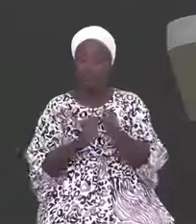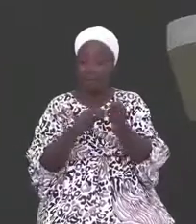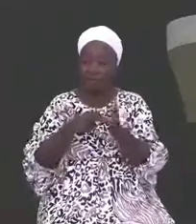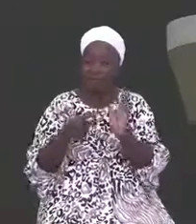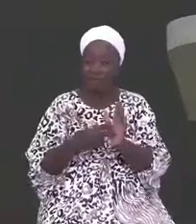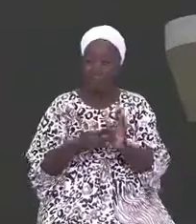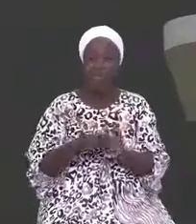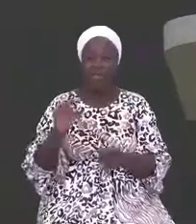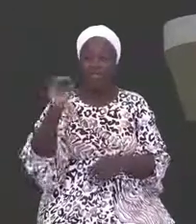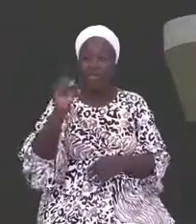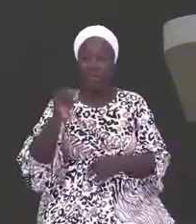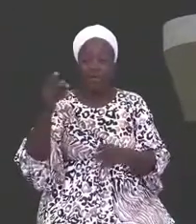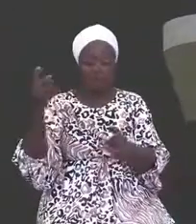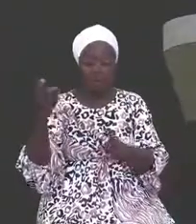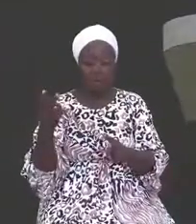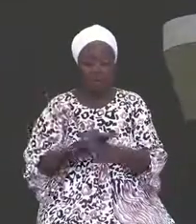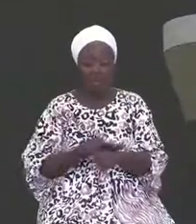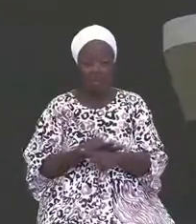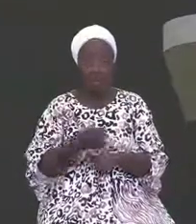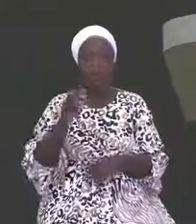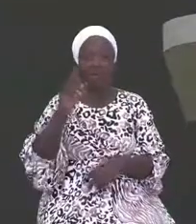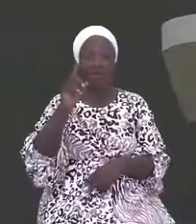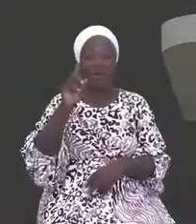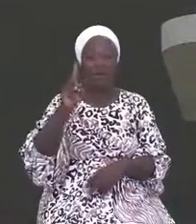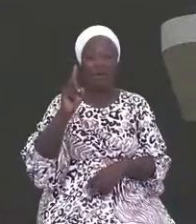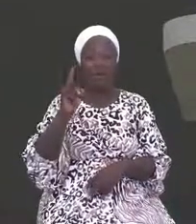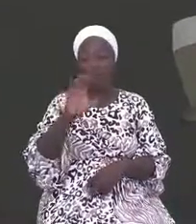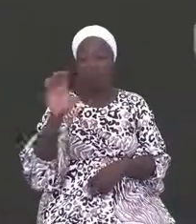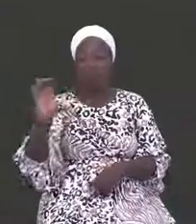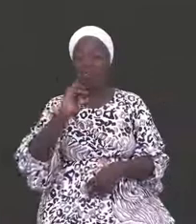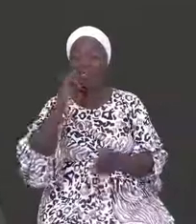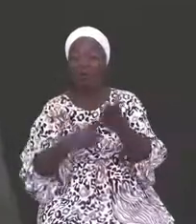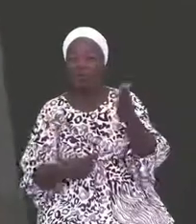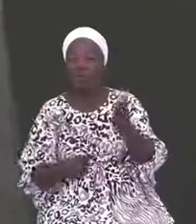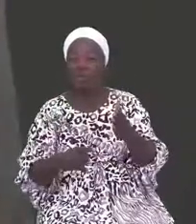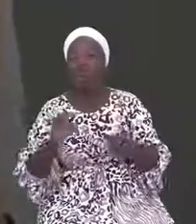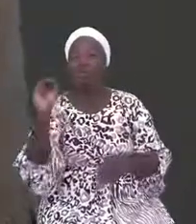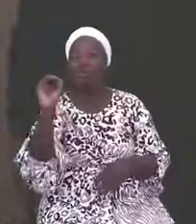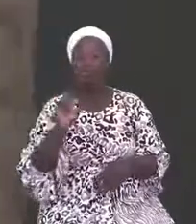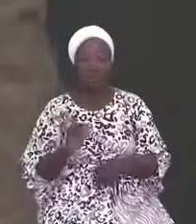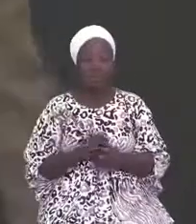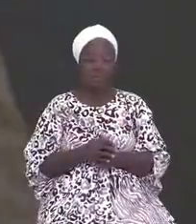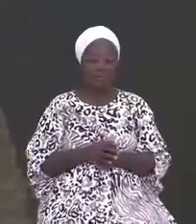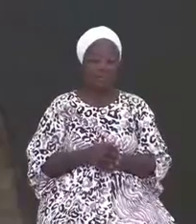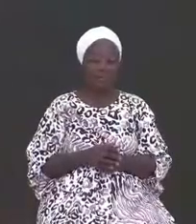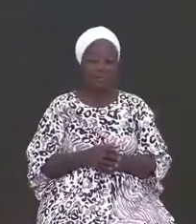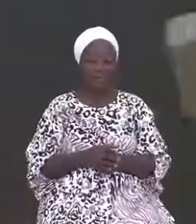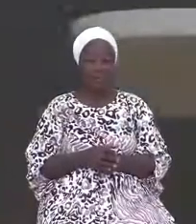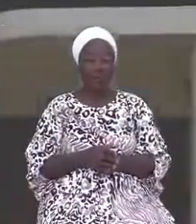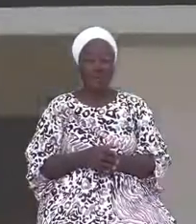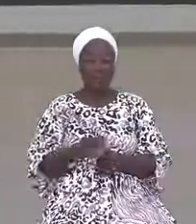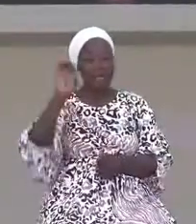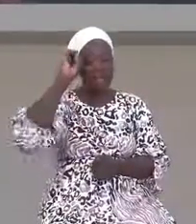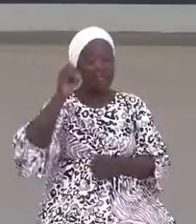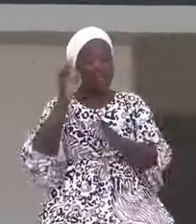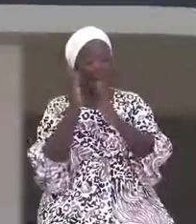100, c'est égal à combien? 0. Il n'a rien quitté. Et le Seigneur lui